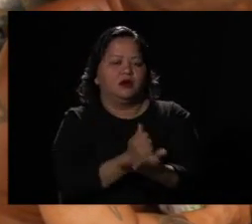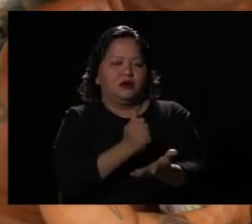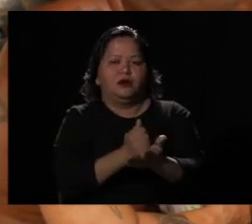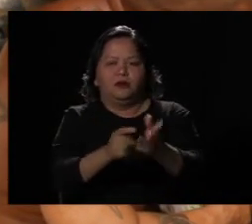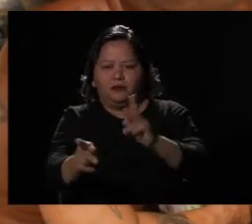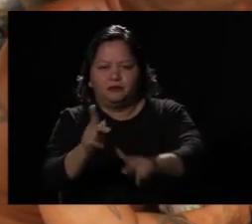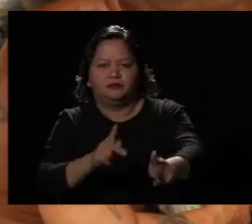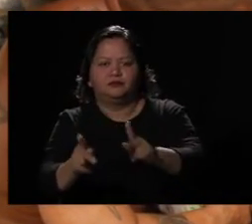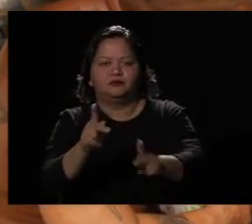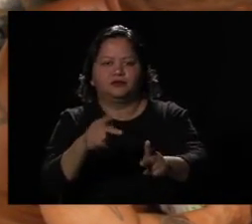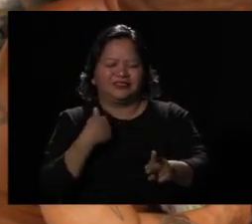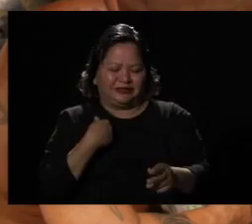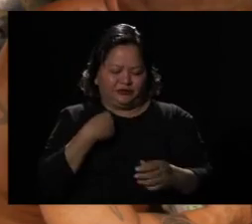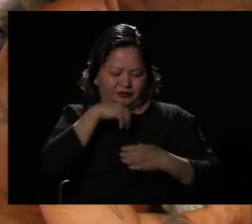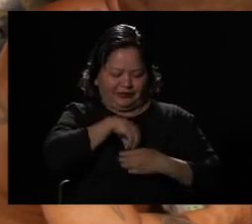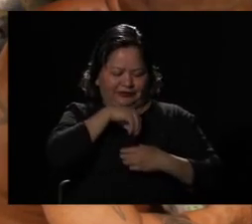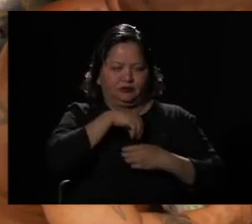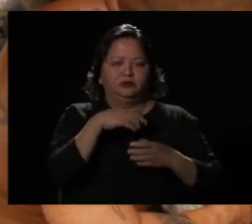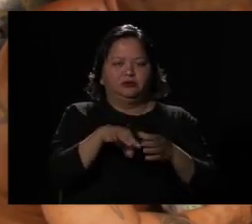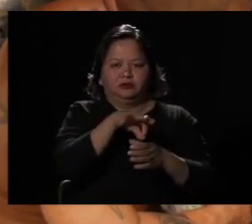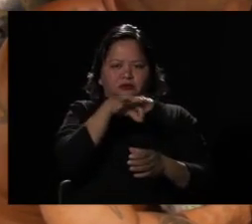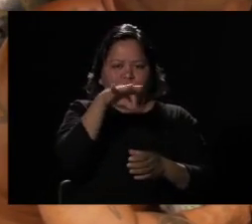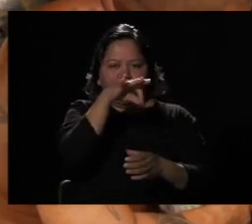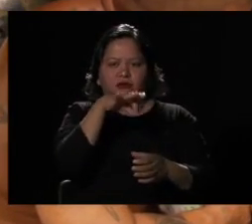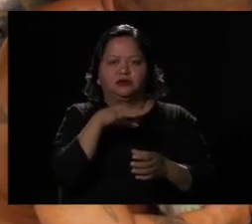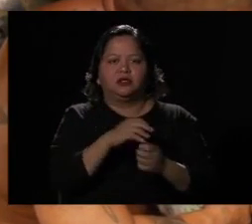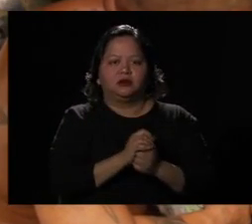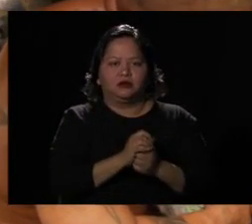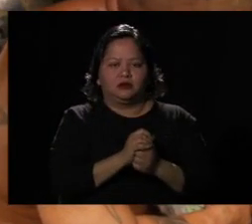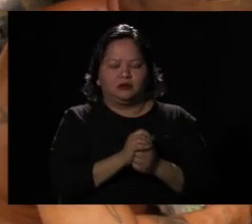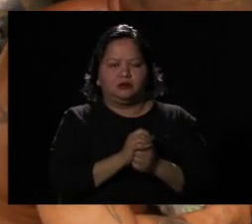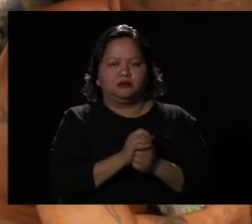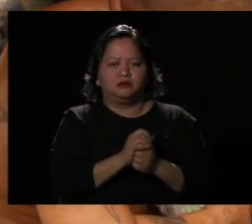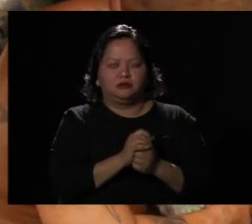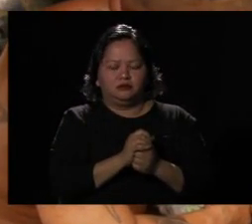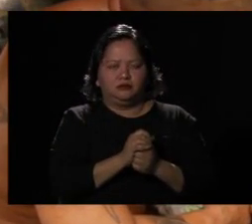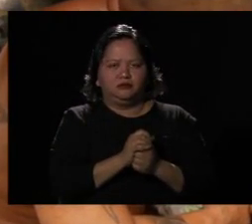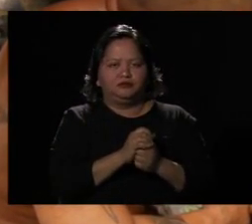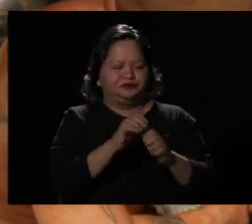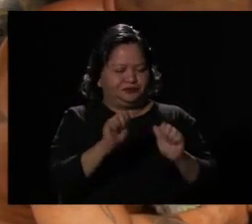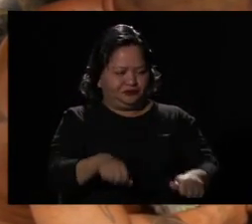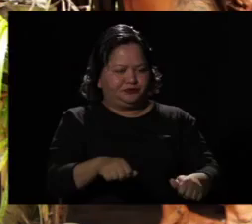amot anay gaigi i minetgot numak humlo.